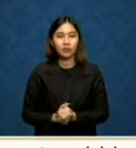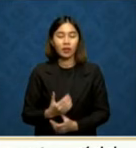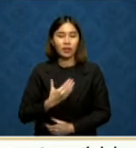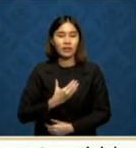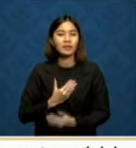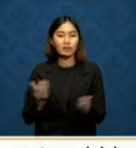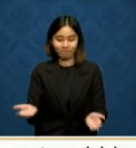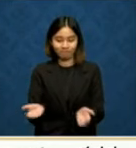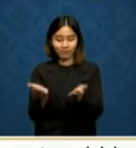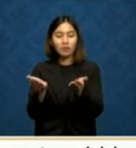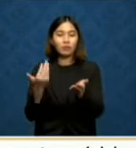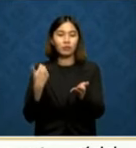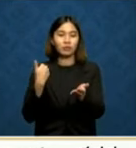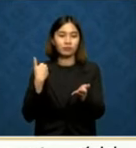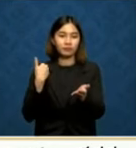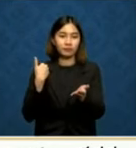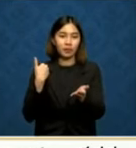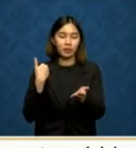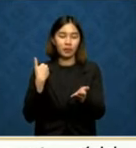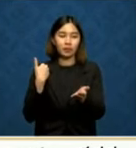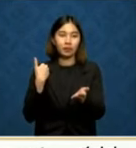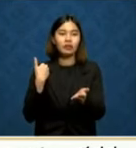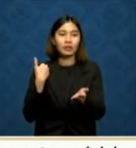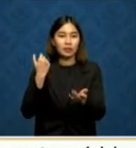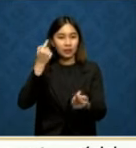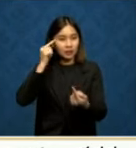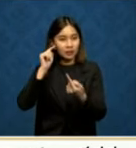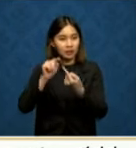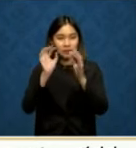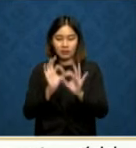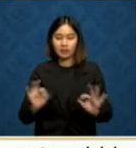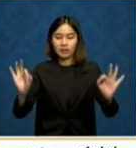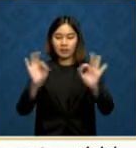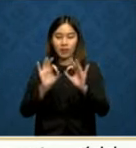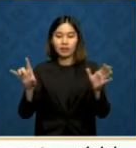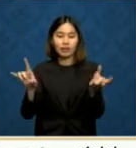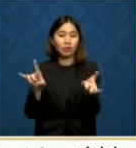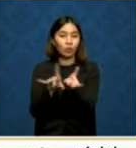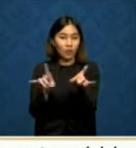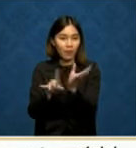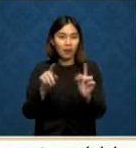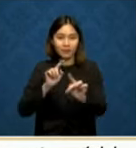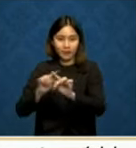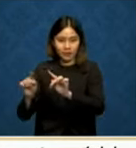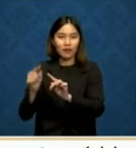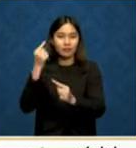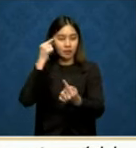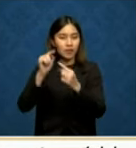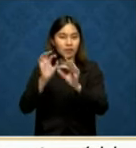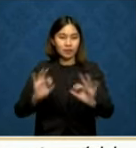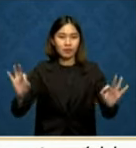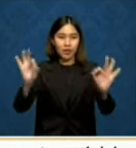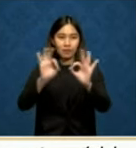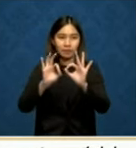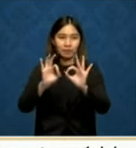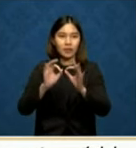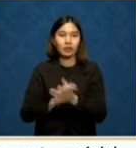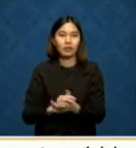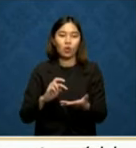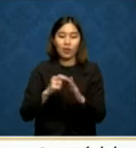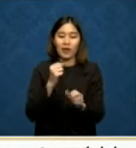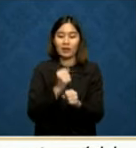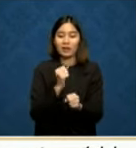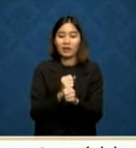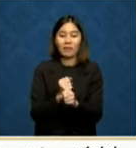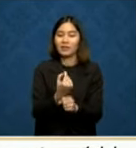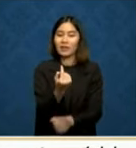สัสนขท่านว่าเราให้คามสำคัญกับเรื่องคุภาพเพรนั้นเราก็ไมได้ตัดลเท้าเบอรเดียว